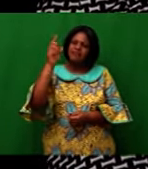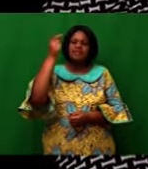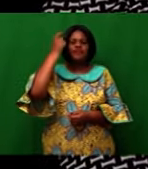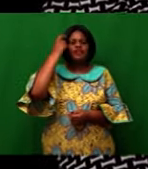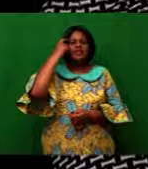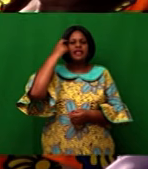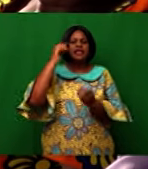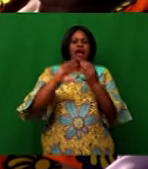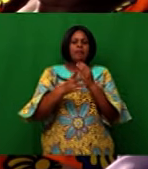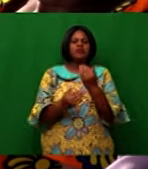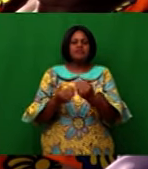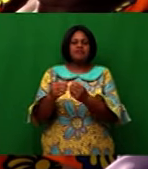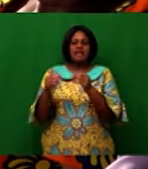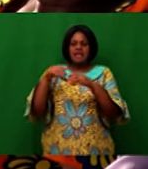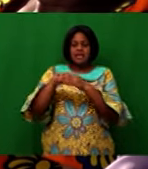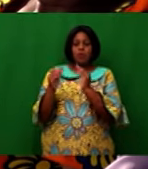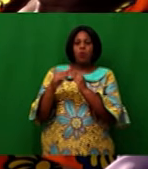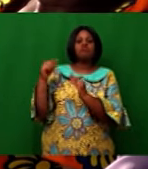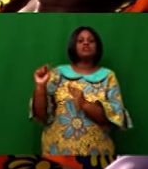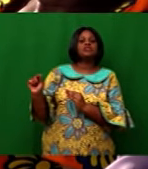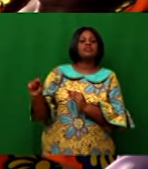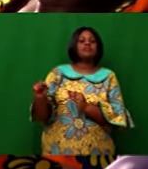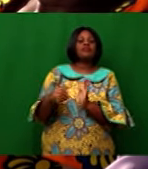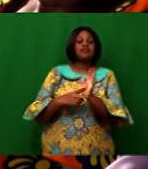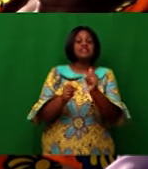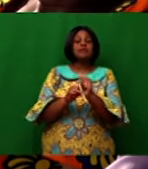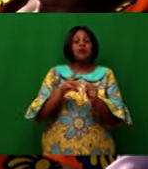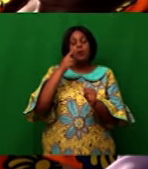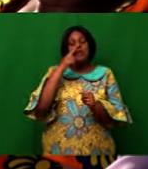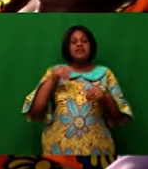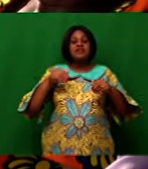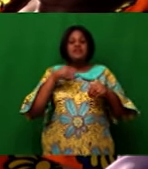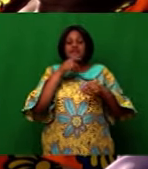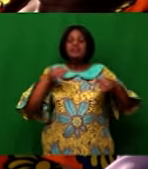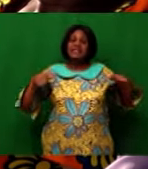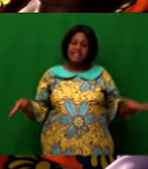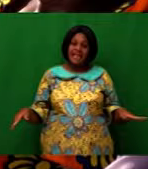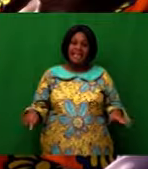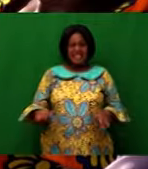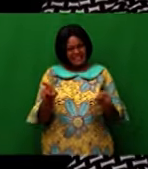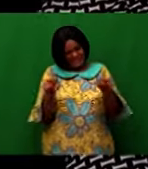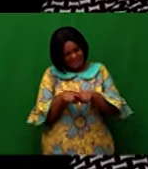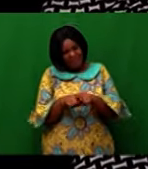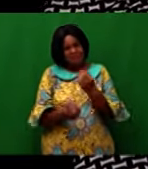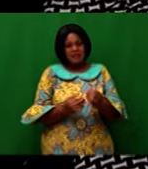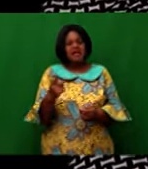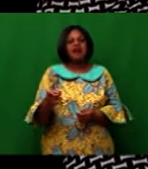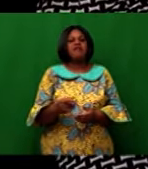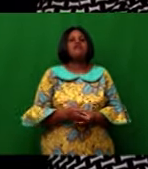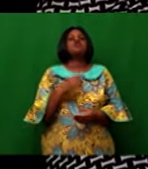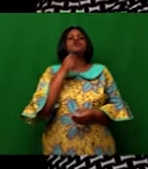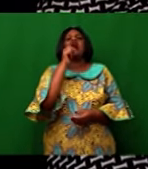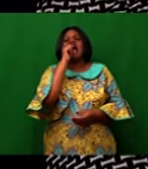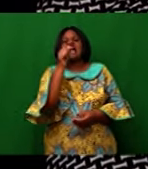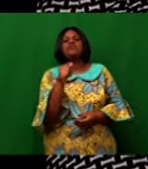vari mukati medzimba idzi tikada kutarisa nyaya yepfuma baba vafa vana ivavo ndo vari kushayiswa pfuma yababa vavo inheritensi iyoyo